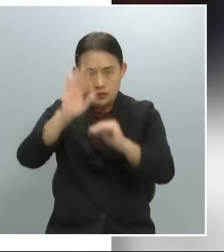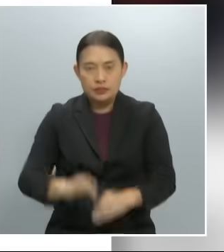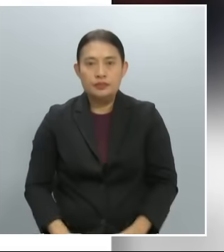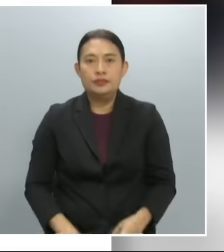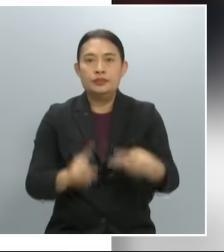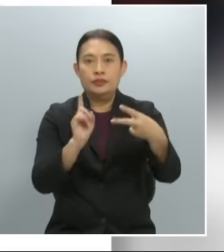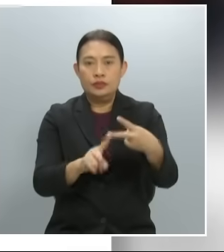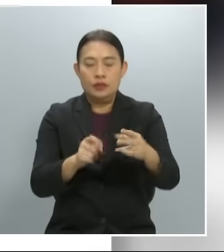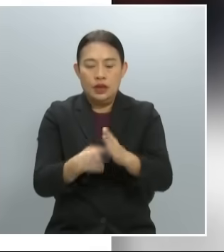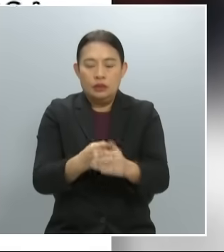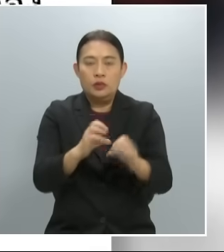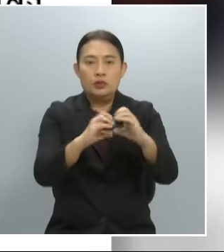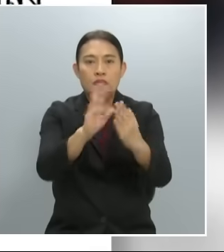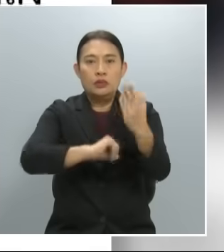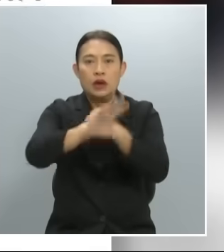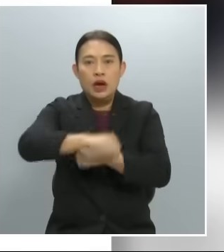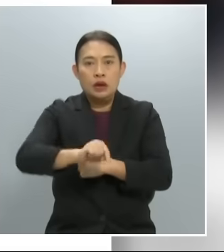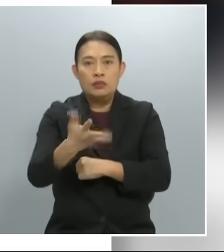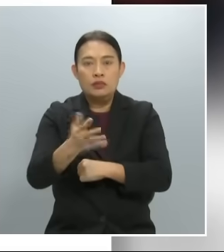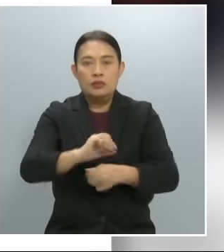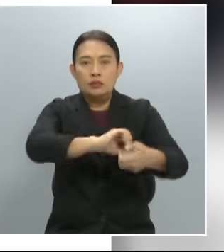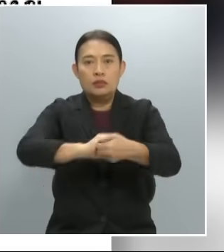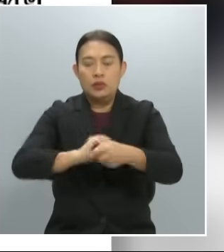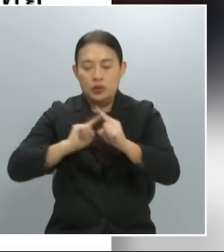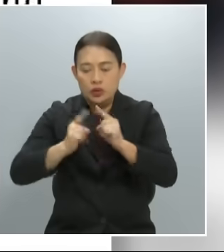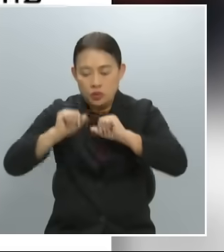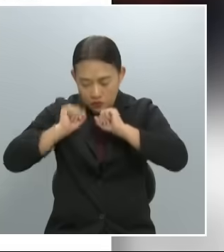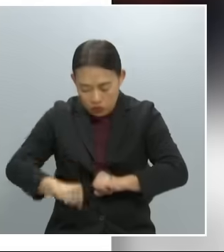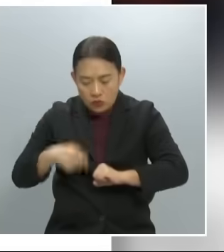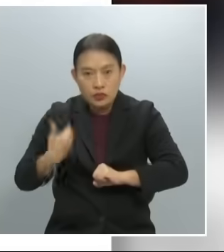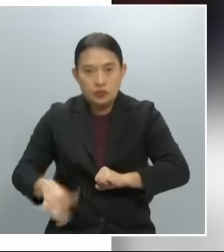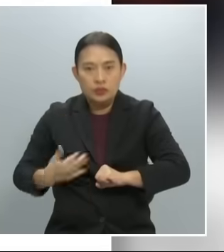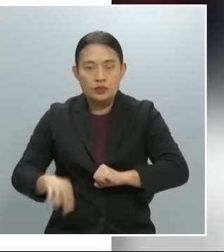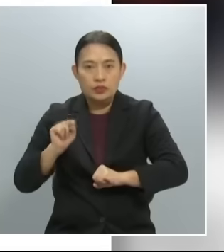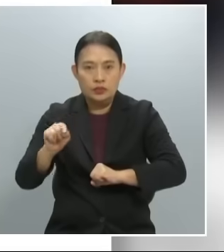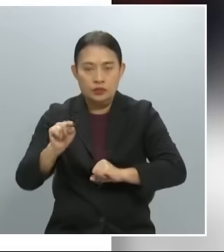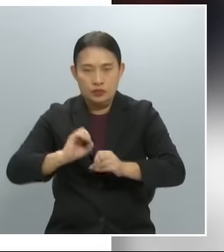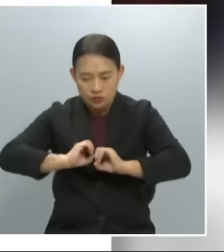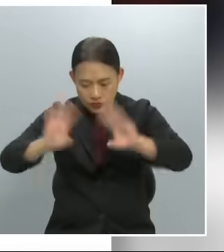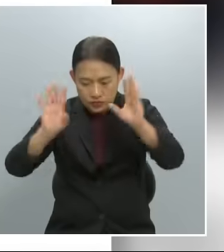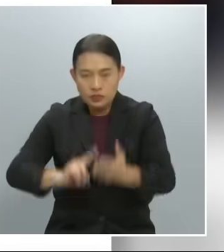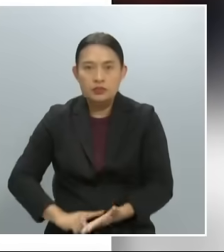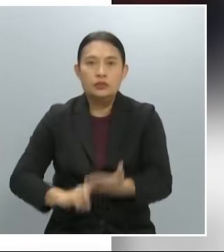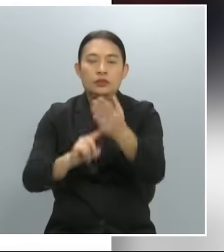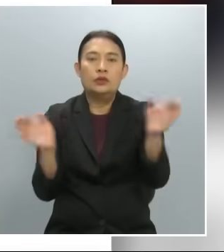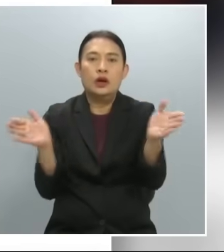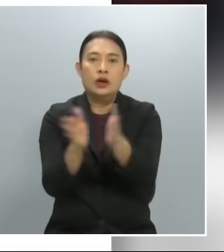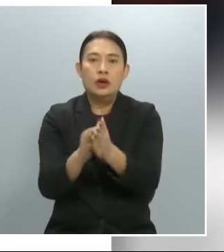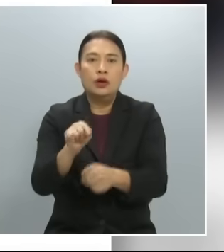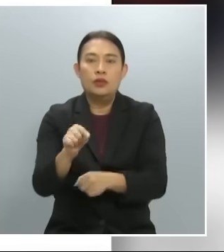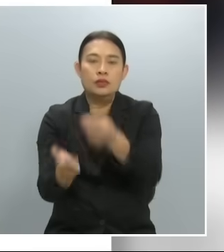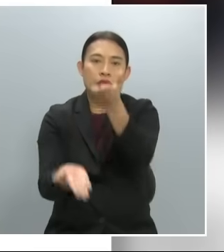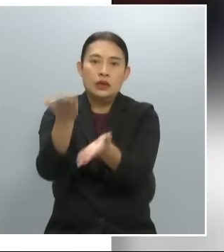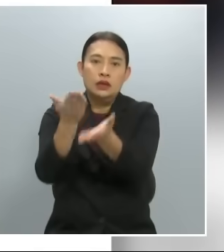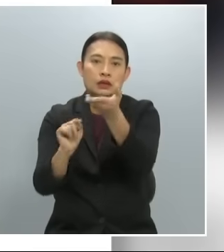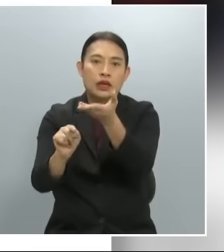าเหตุที่ไม่เอาภูมิใจไทยเพราะว่ามีพรรคร่วมที่ได้พูดคุยตกลงกันแล้วยื่นคำขาดว่าจะรวมกับพรรคไหนก็ได้ยกเว้น